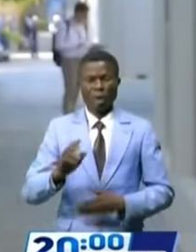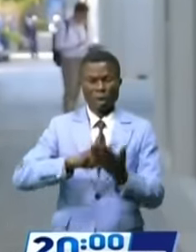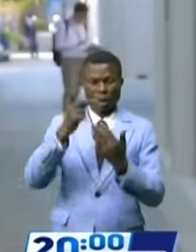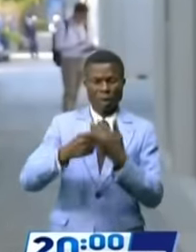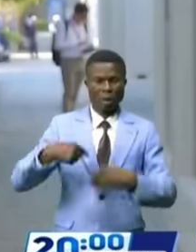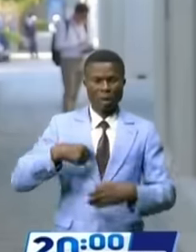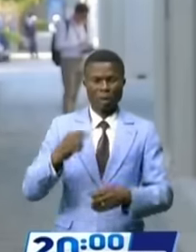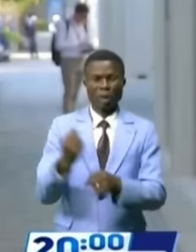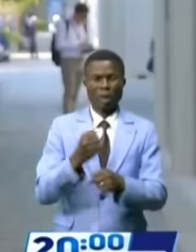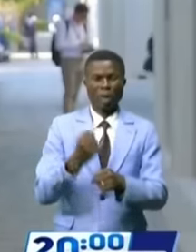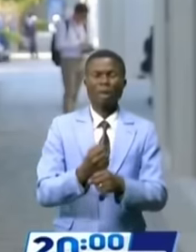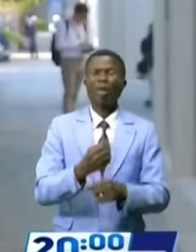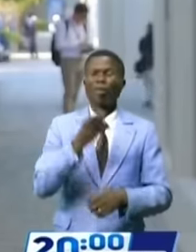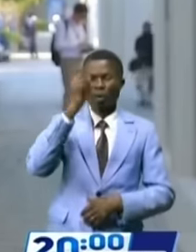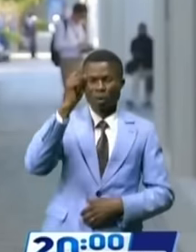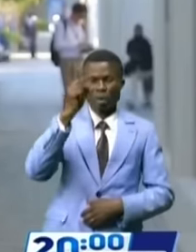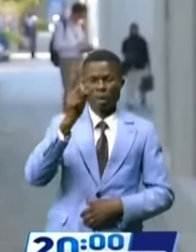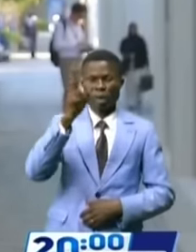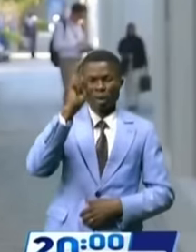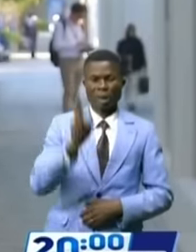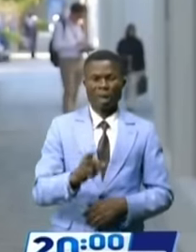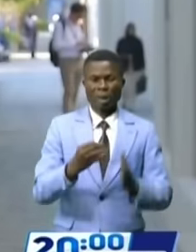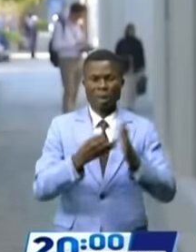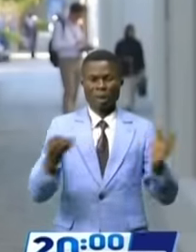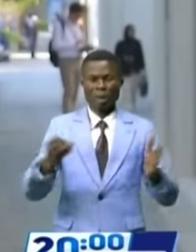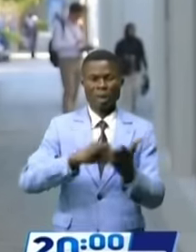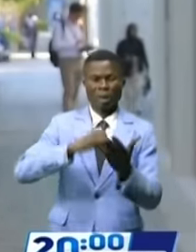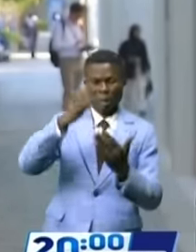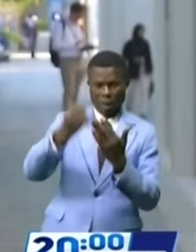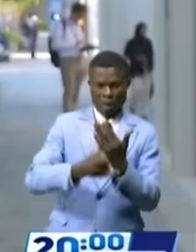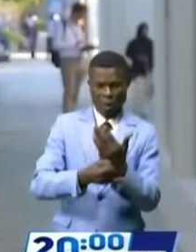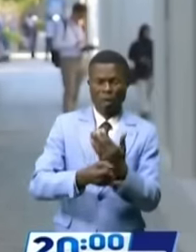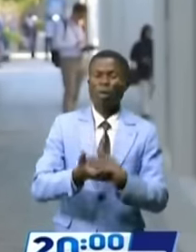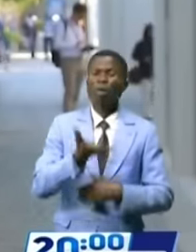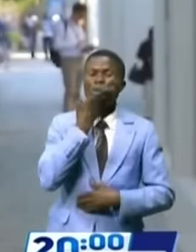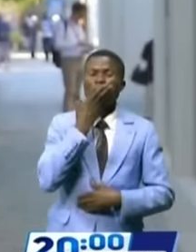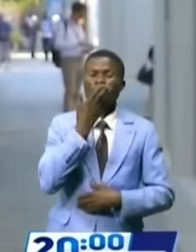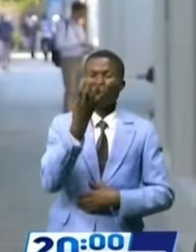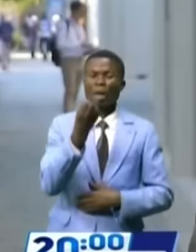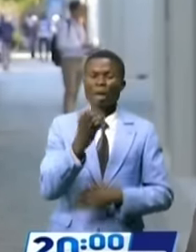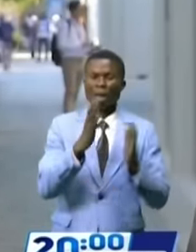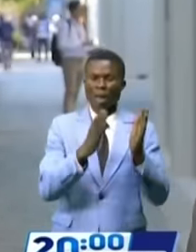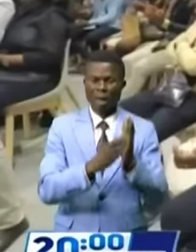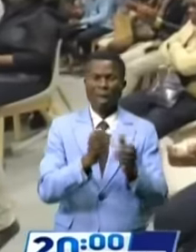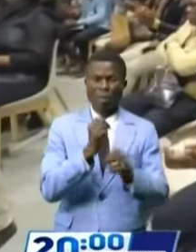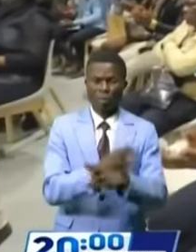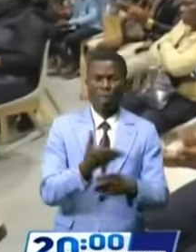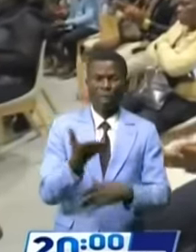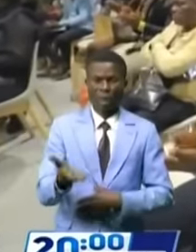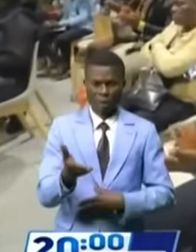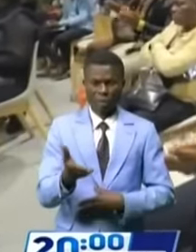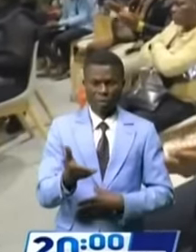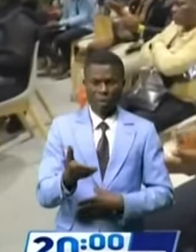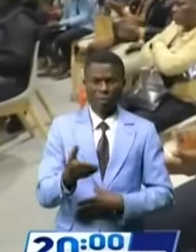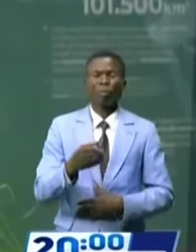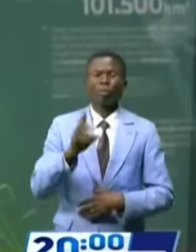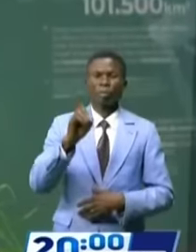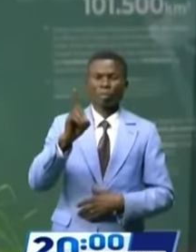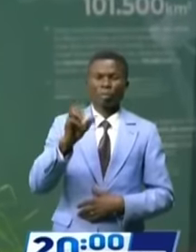programme d'investissement prioritaire. Nous avons 270 projets matures et 49 sont déjà en cours. D'après